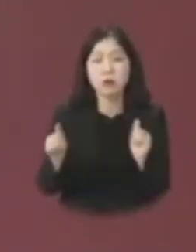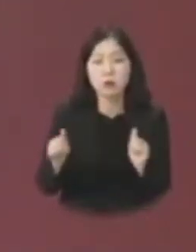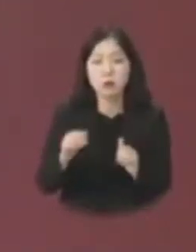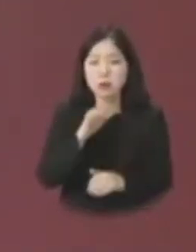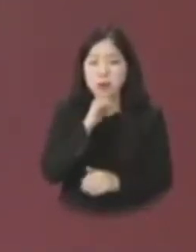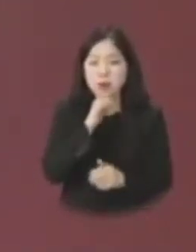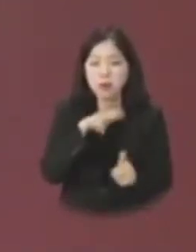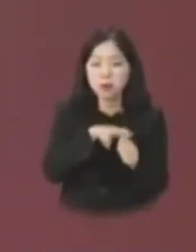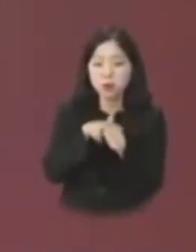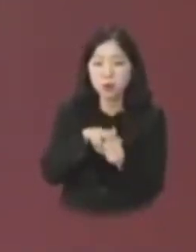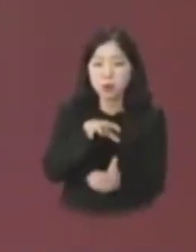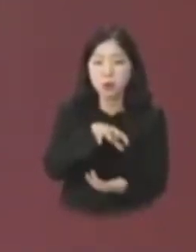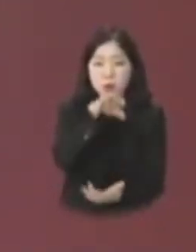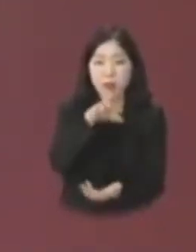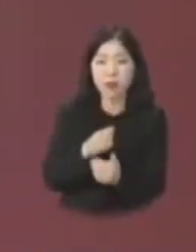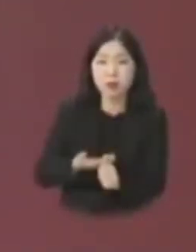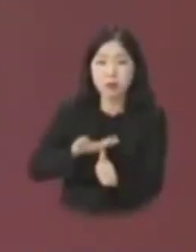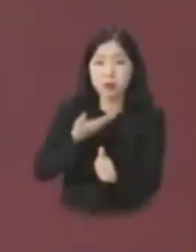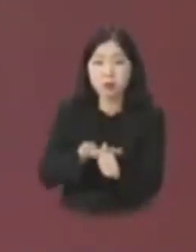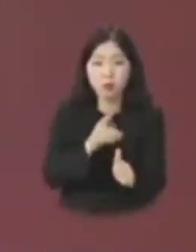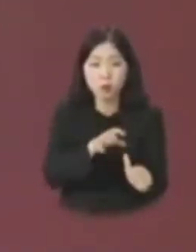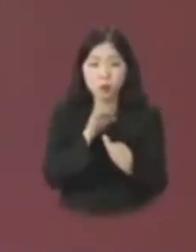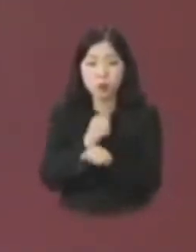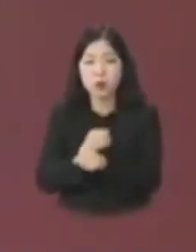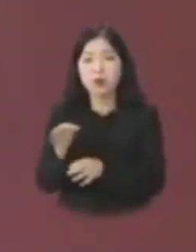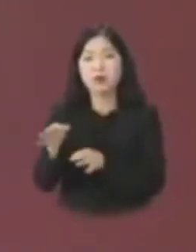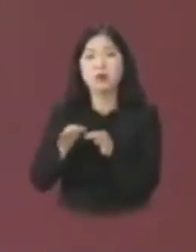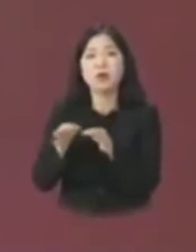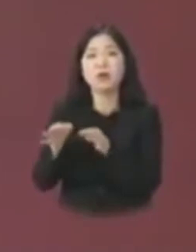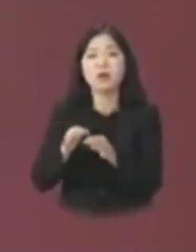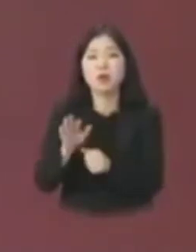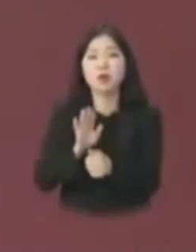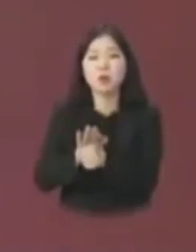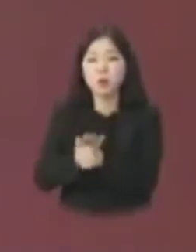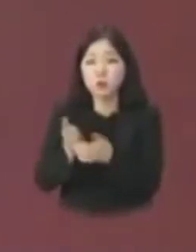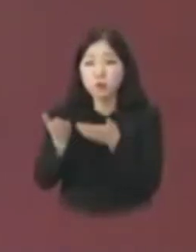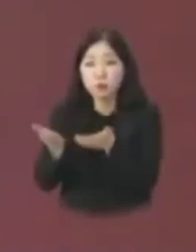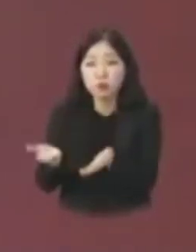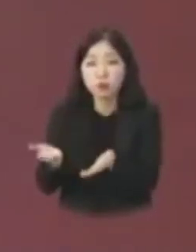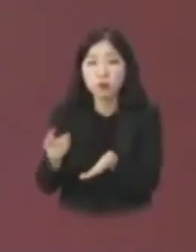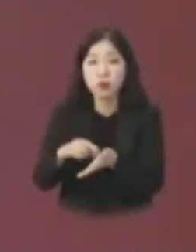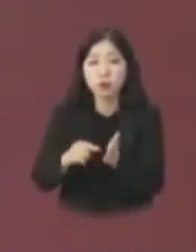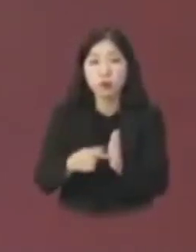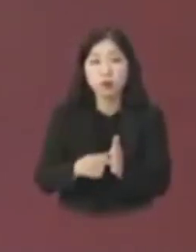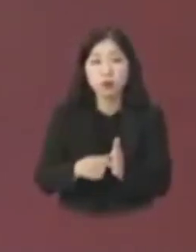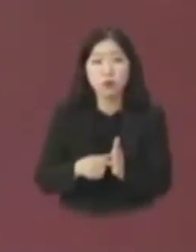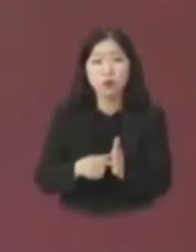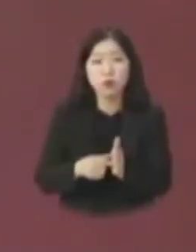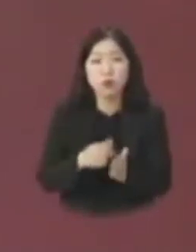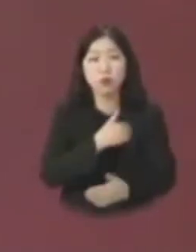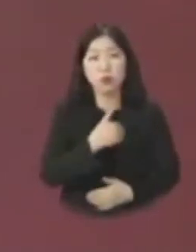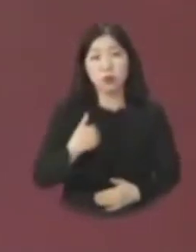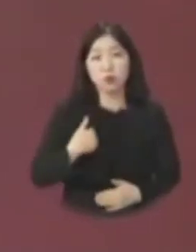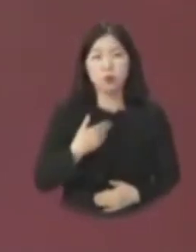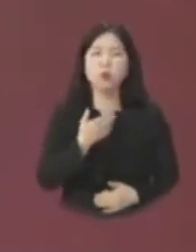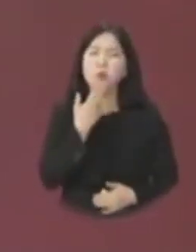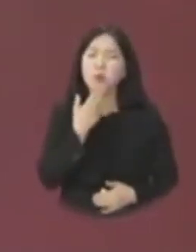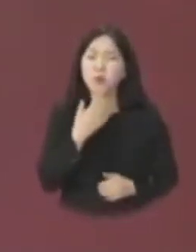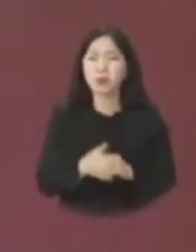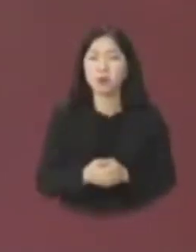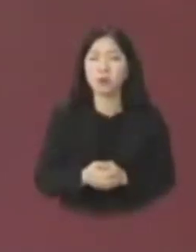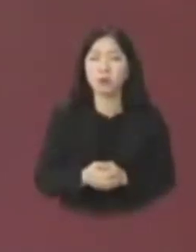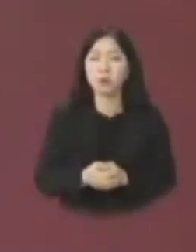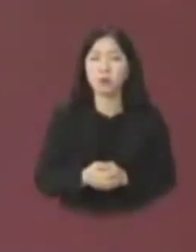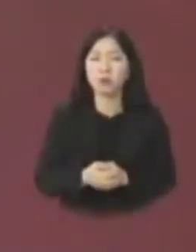데이터를 제공하고 그 데이터를 통해서 영업에 좀 도움을 주고 할 정도로 한가한 때는 아니라고 생각합니다. 지금 그